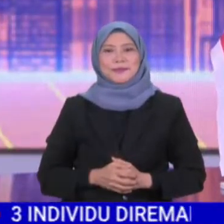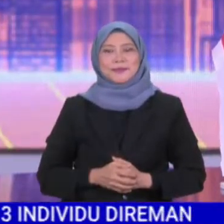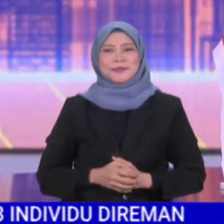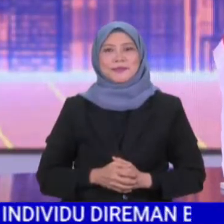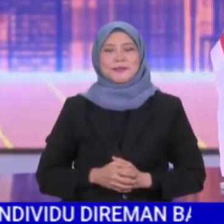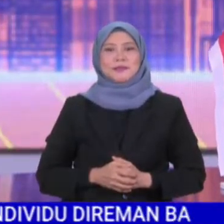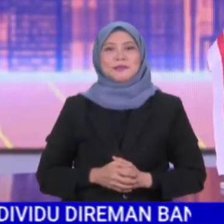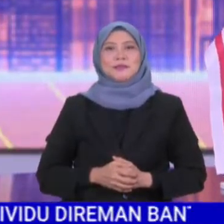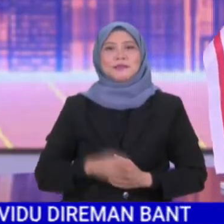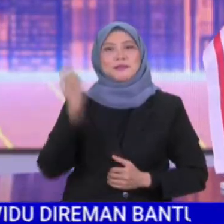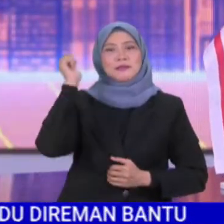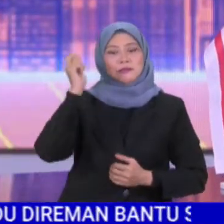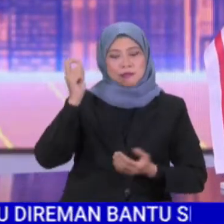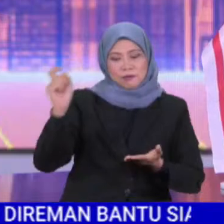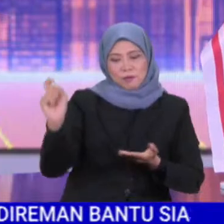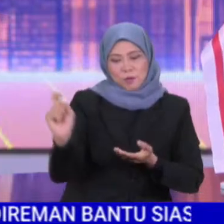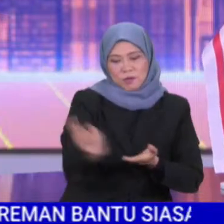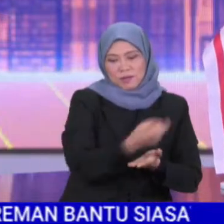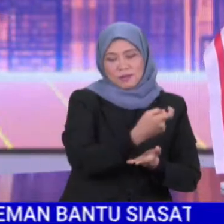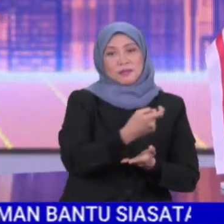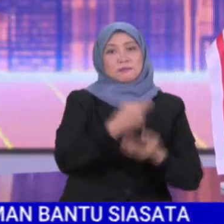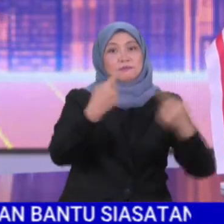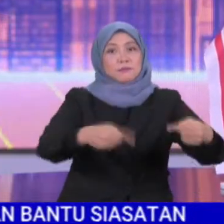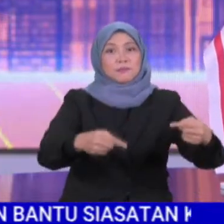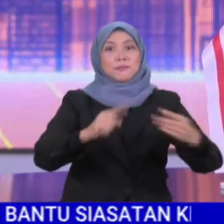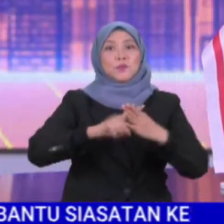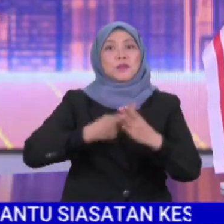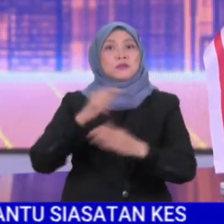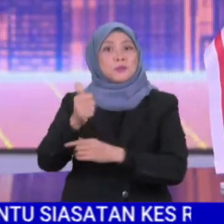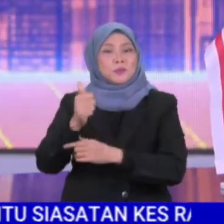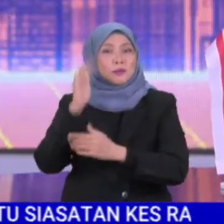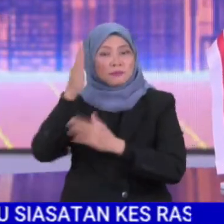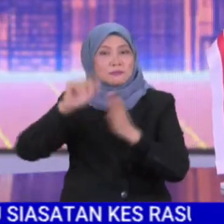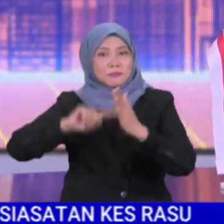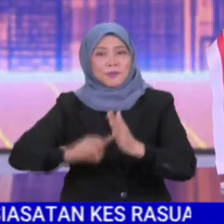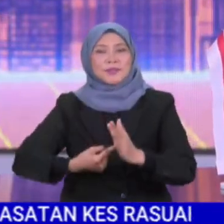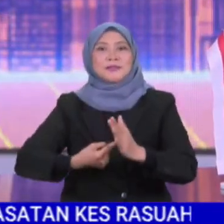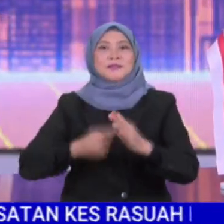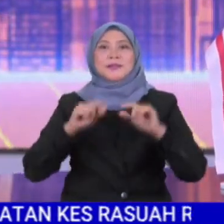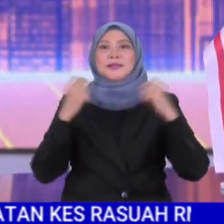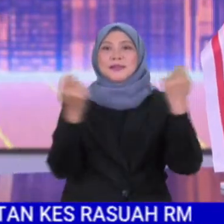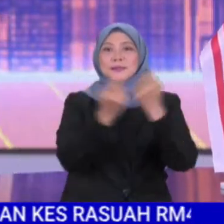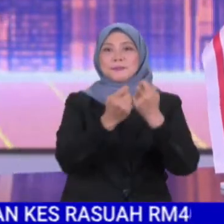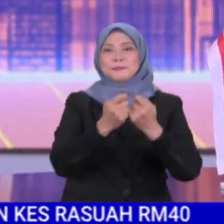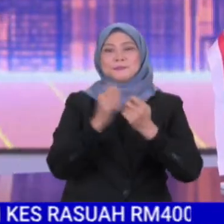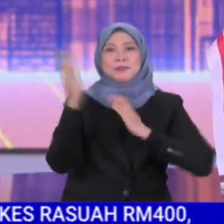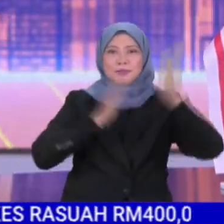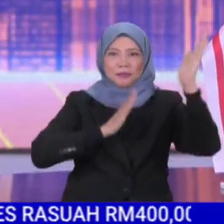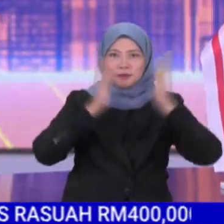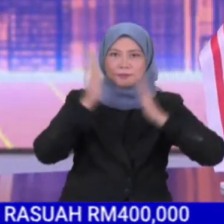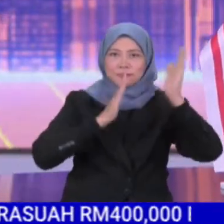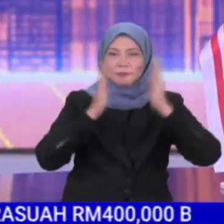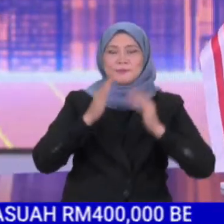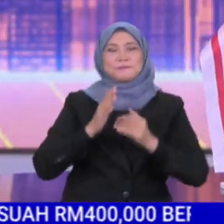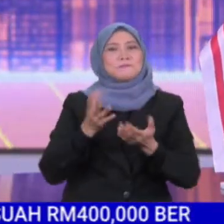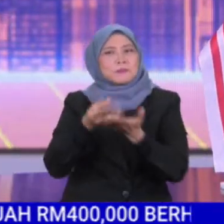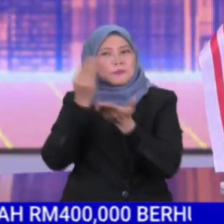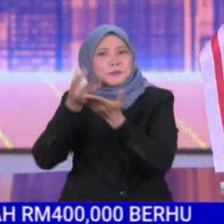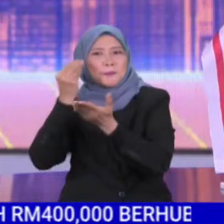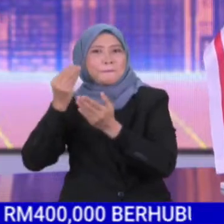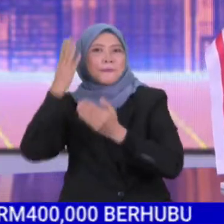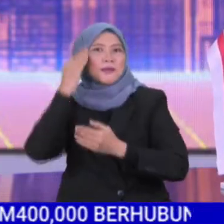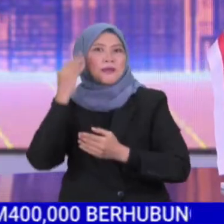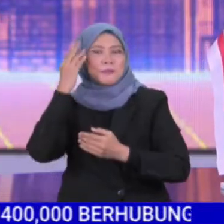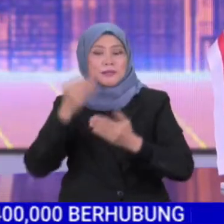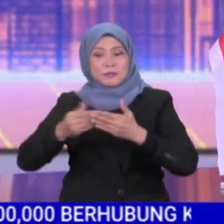Kejohanan hoki Piala Sultan Johor yang bakal berlangsung Oktober ini akan menjadi platform buat pasukan kebangsaan menimba pengalaman sebelum